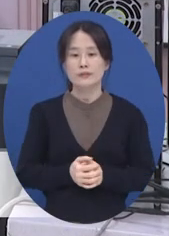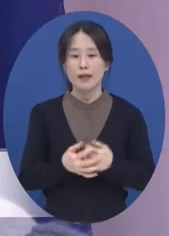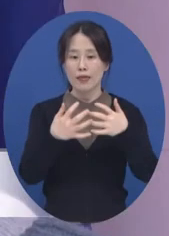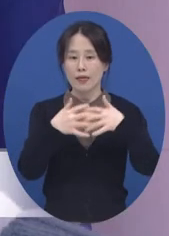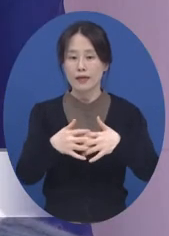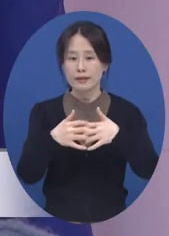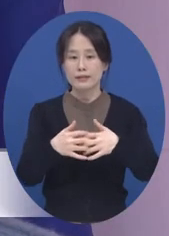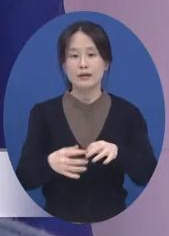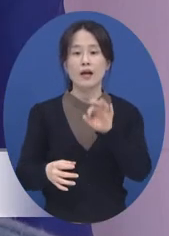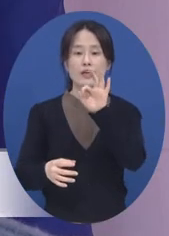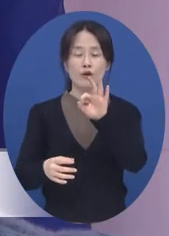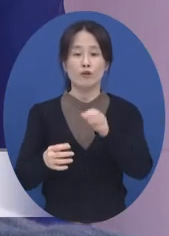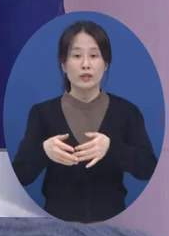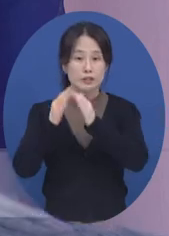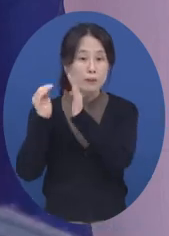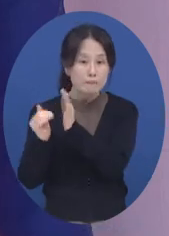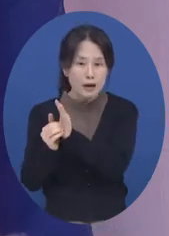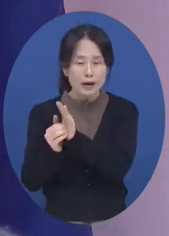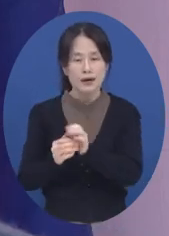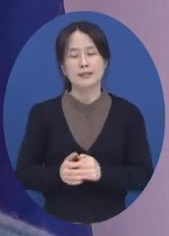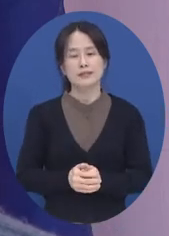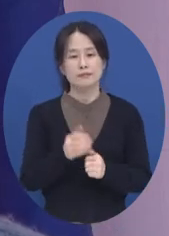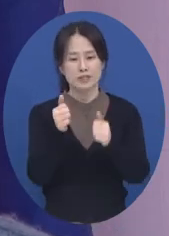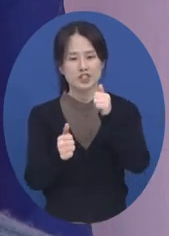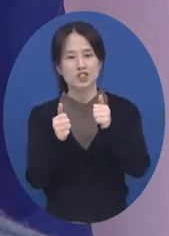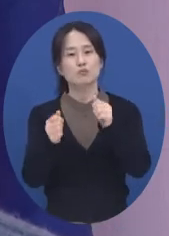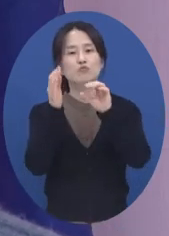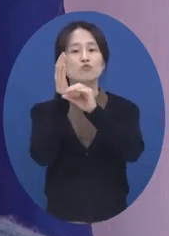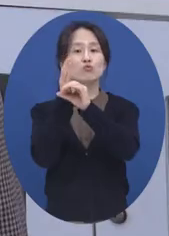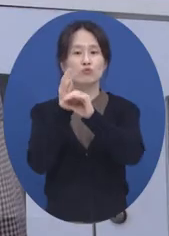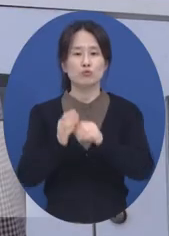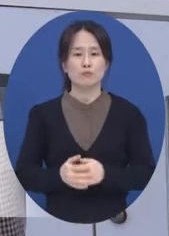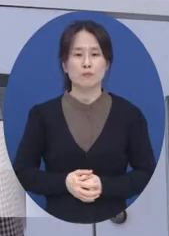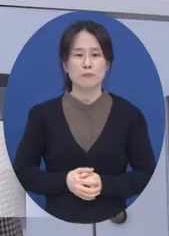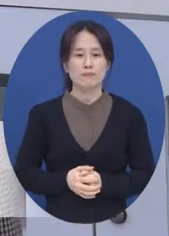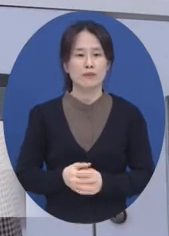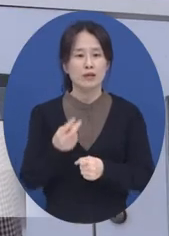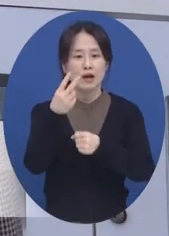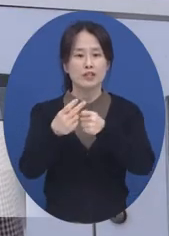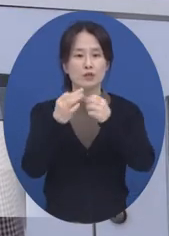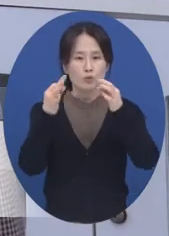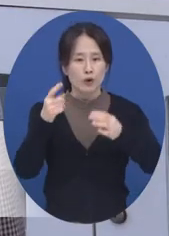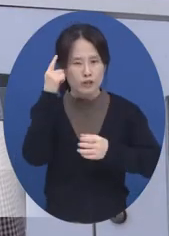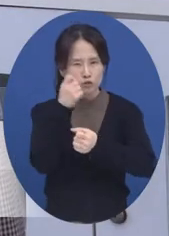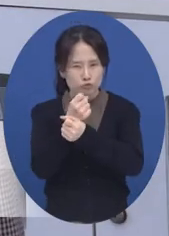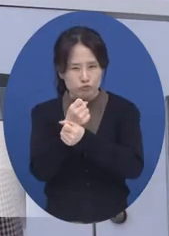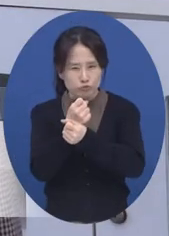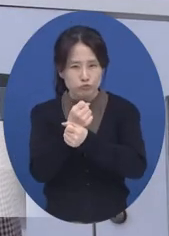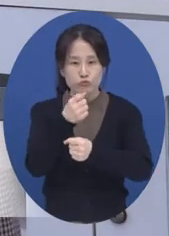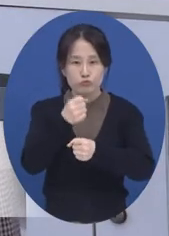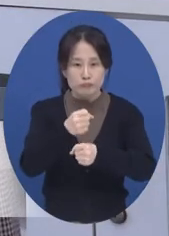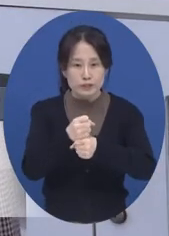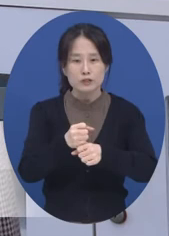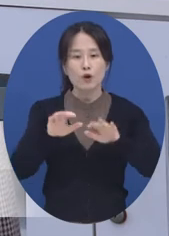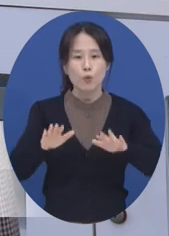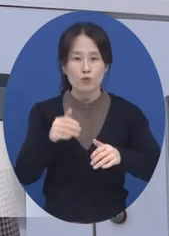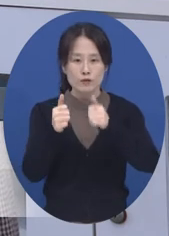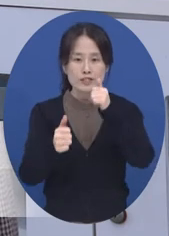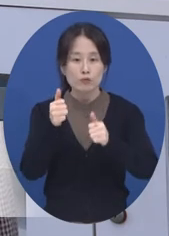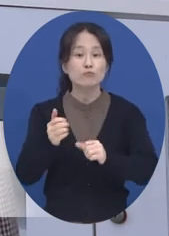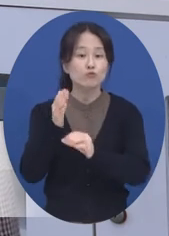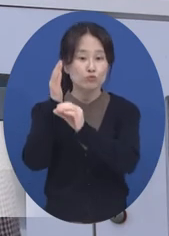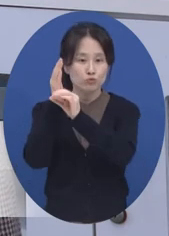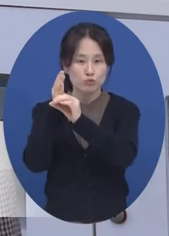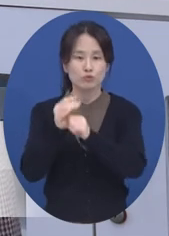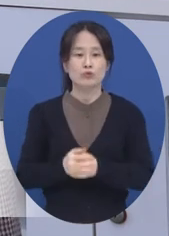다기능 공기정화 장치 총 10대를 설치해 성능을 시험하고 있습니다. 지난 2년간의 연구 개발과 오늘의 그 실증에 이르게